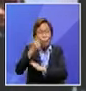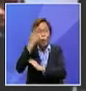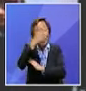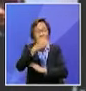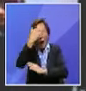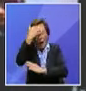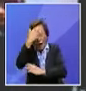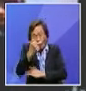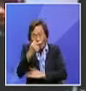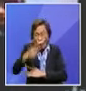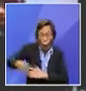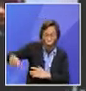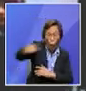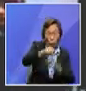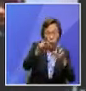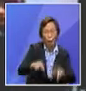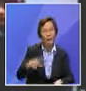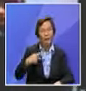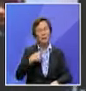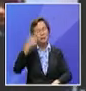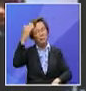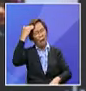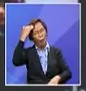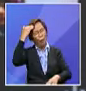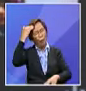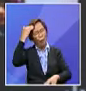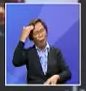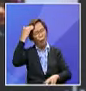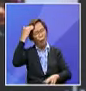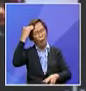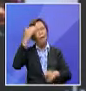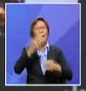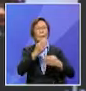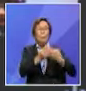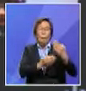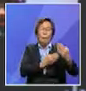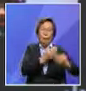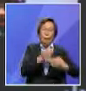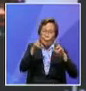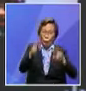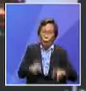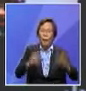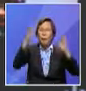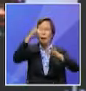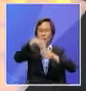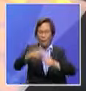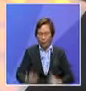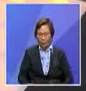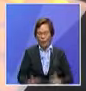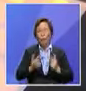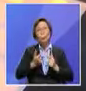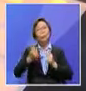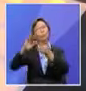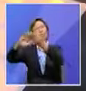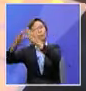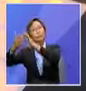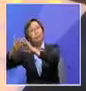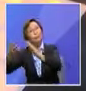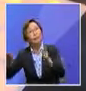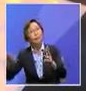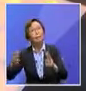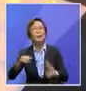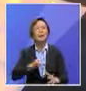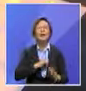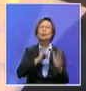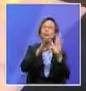Malaysia supaya kita tahu tentang bagaimana penterjemahan set tingkah laku rakyat Malaysia dalam kehidupan kita bermasyarakat. Ya.